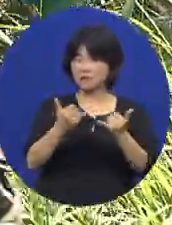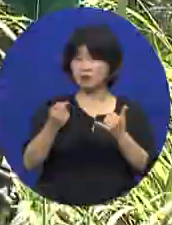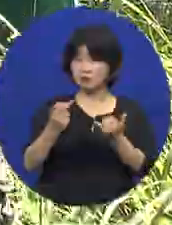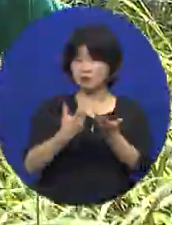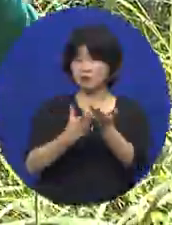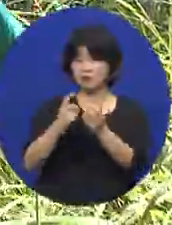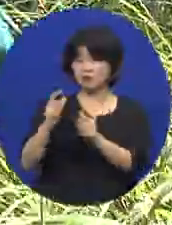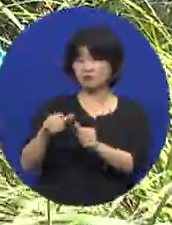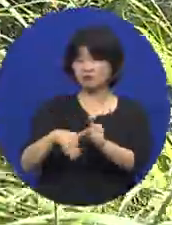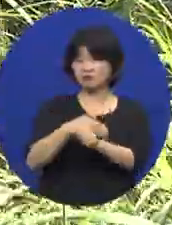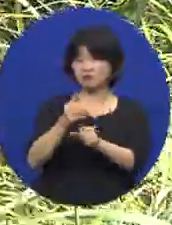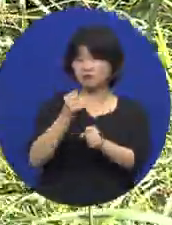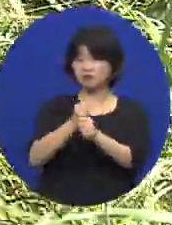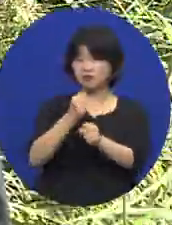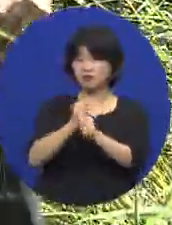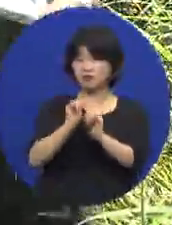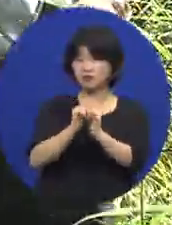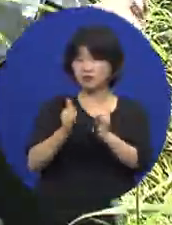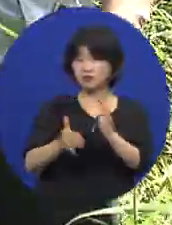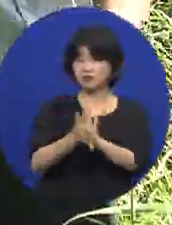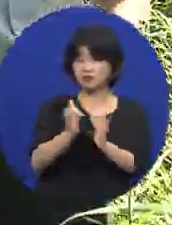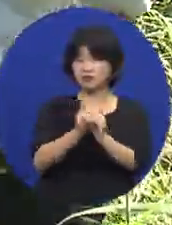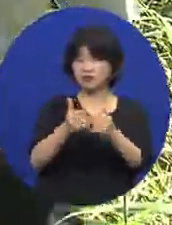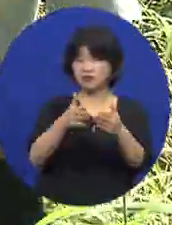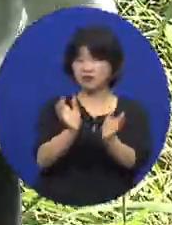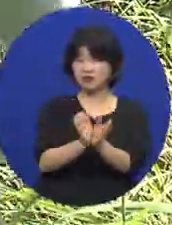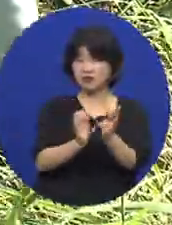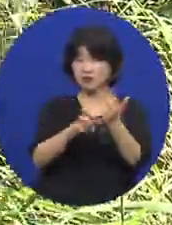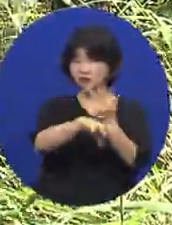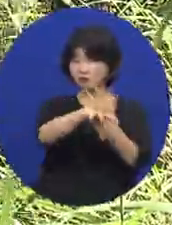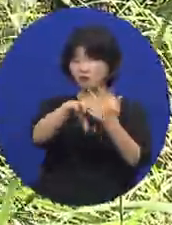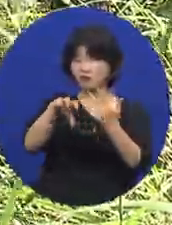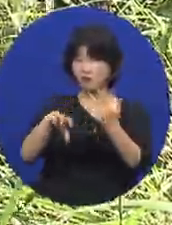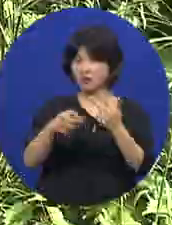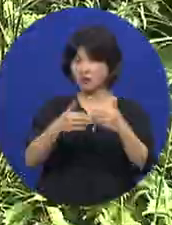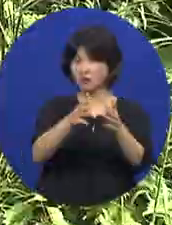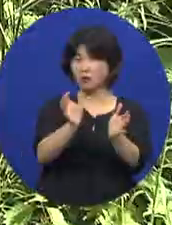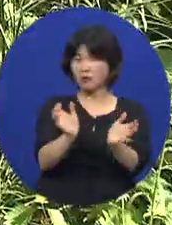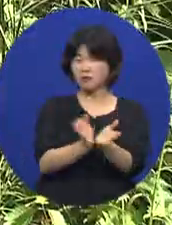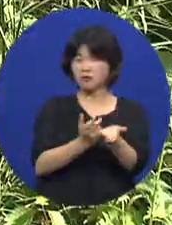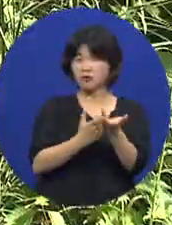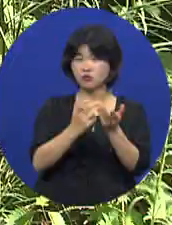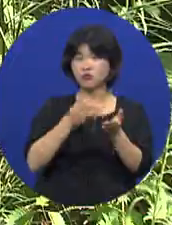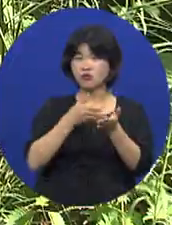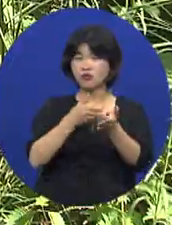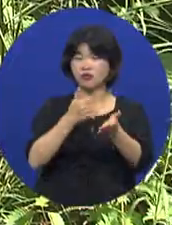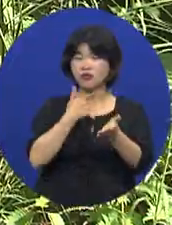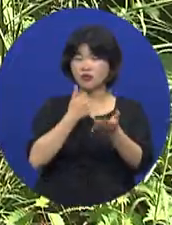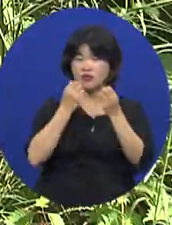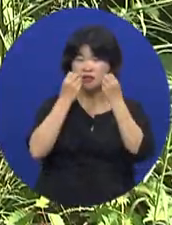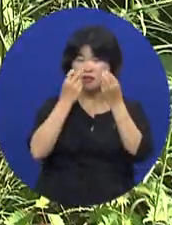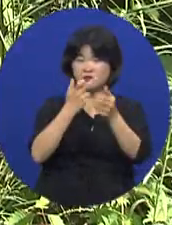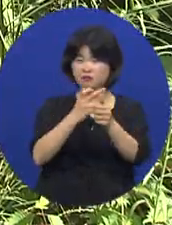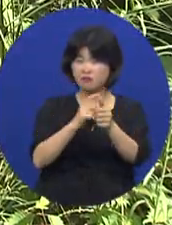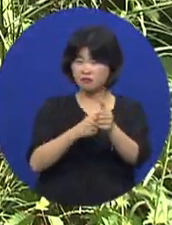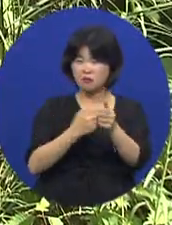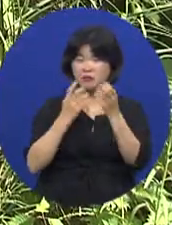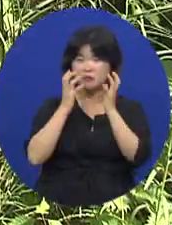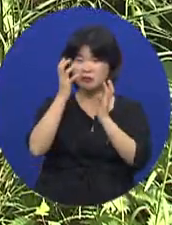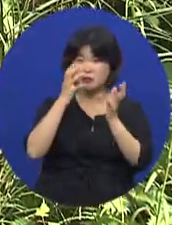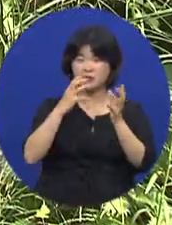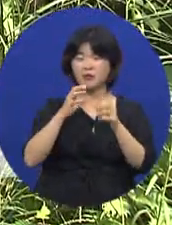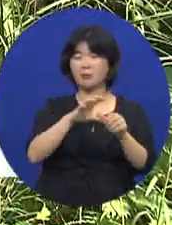생태관광 협회 등 제주지역 7기 시민단체로 구성된 곶자왈 포럼이 제주도가 제시한 새 곶자왈 경계와 5